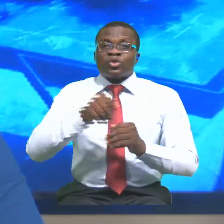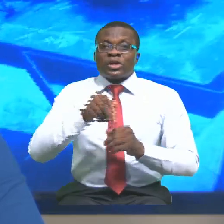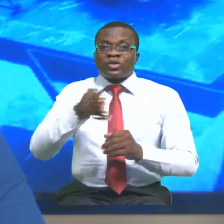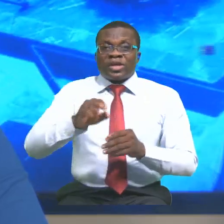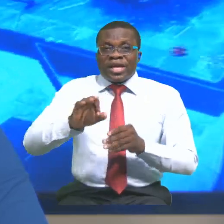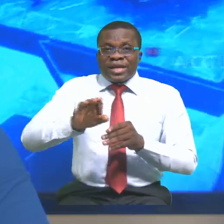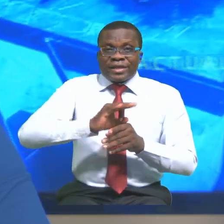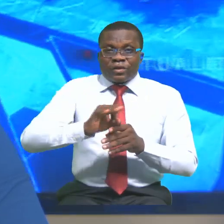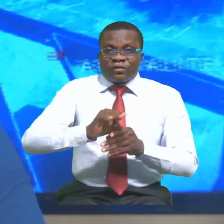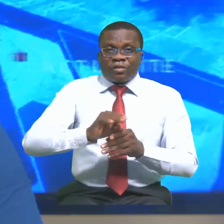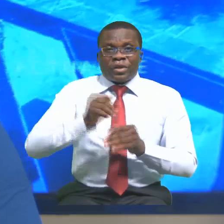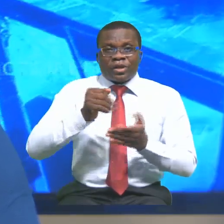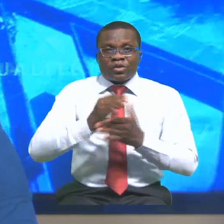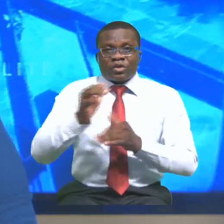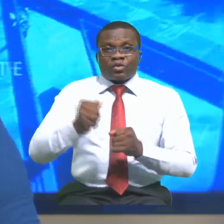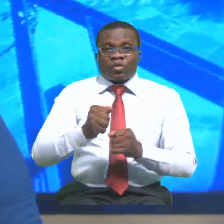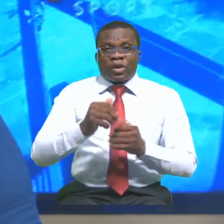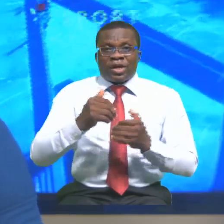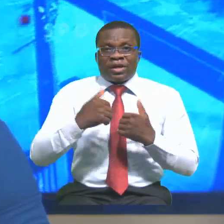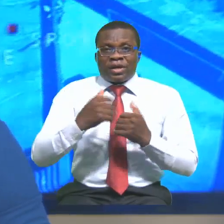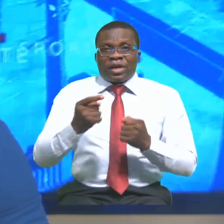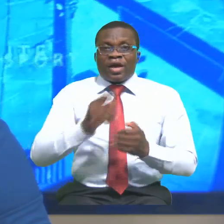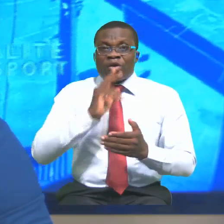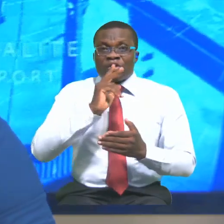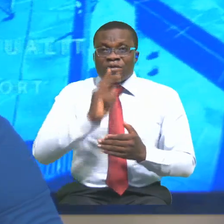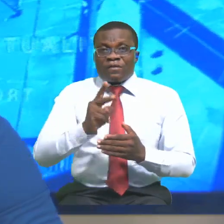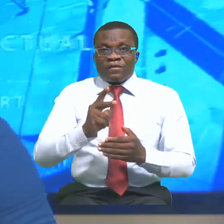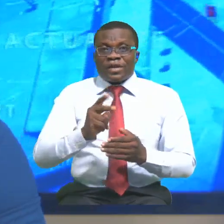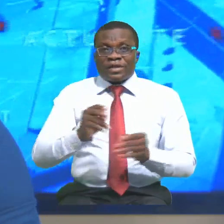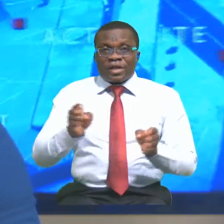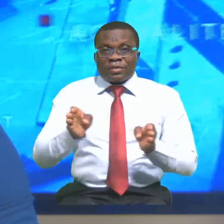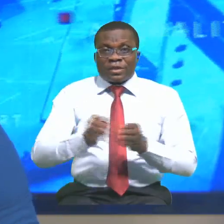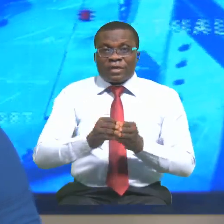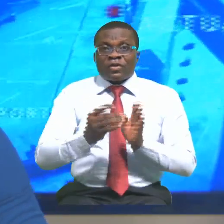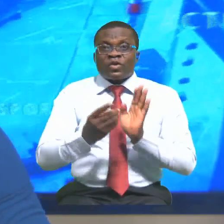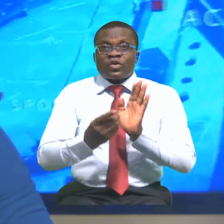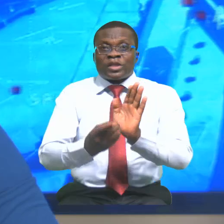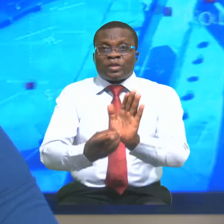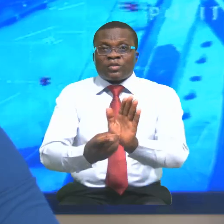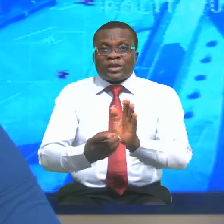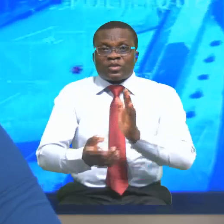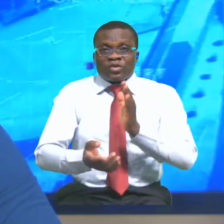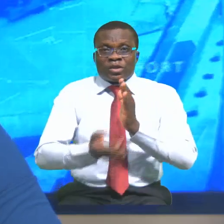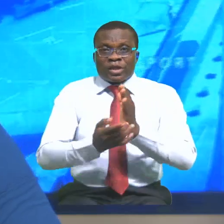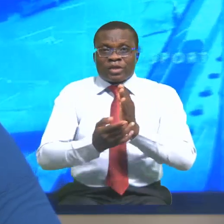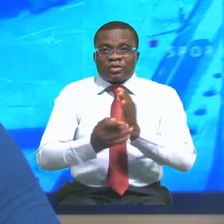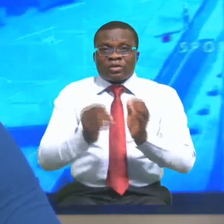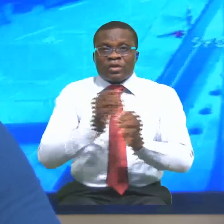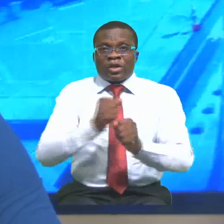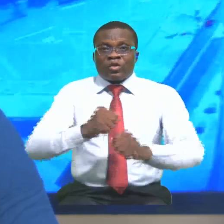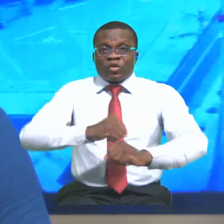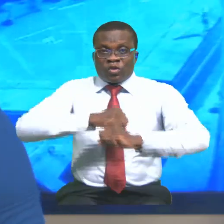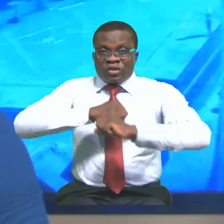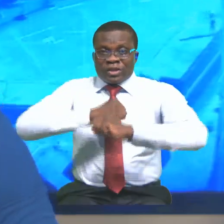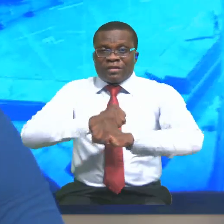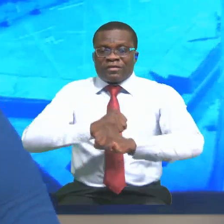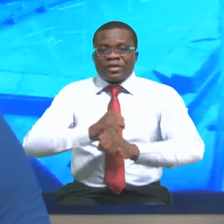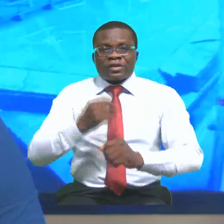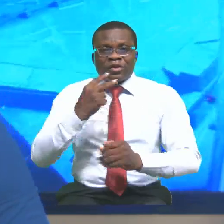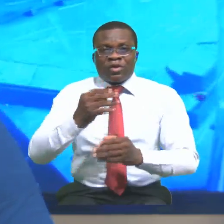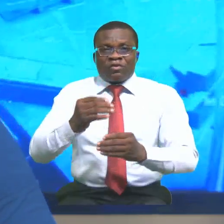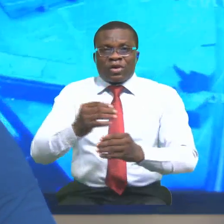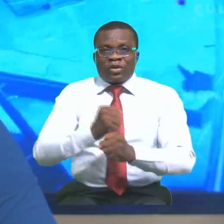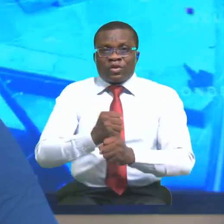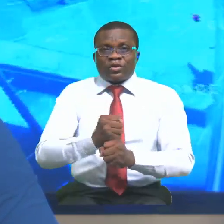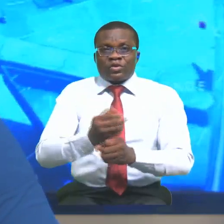formation. Ils ont eu droit à une véritable séance de démonstration de techniques d'autodéfense. Voici le compte-rendu de